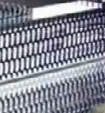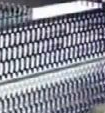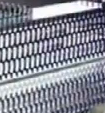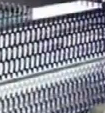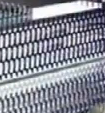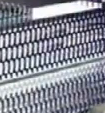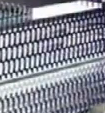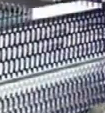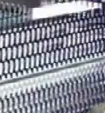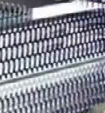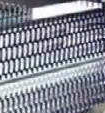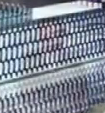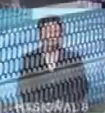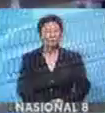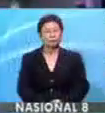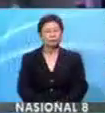kwsp